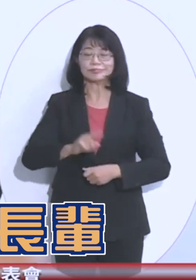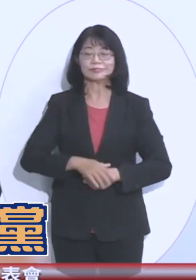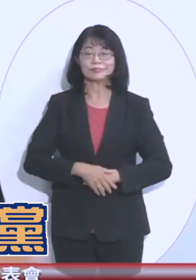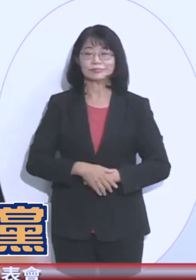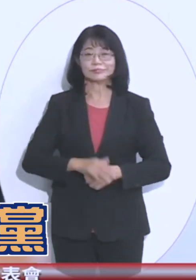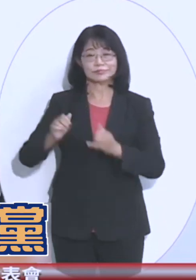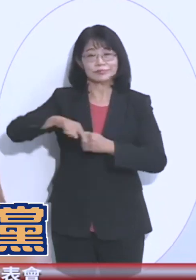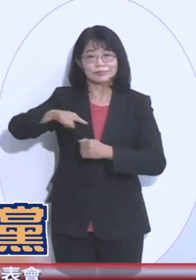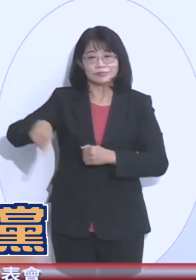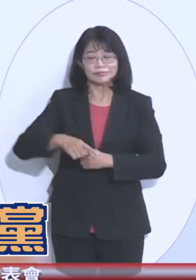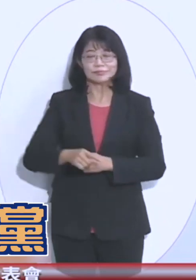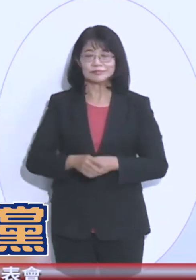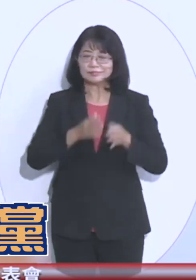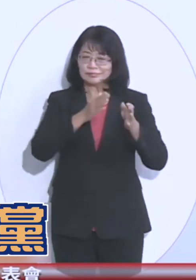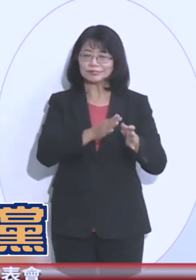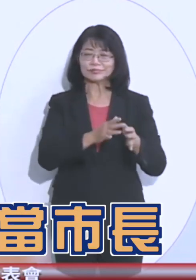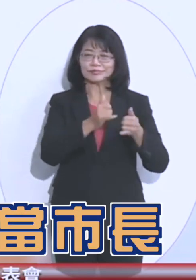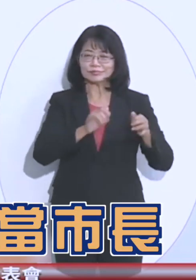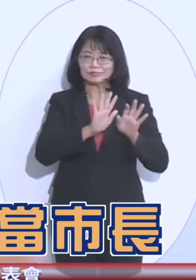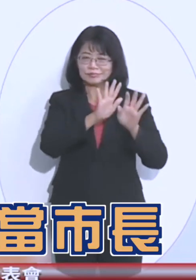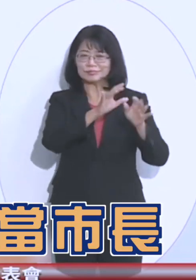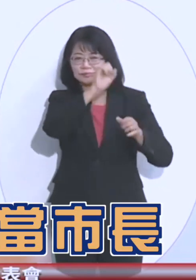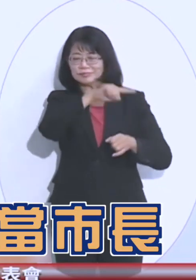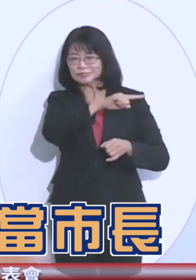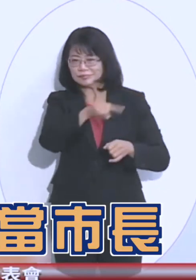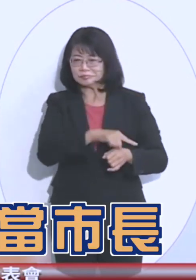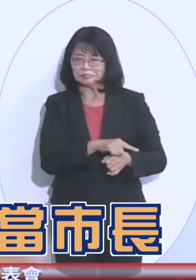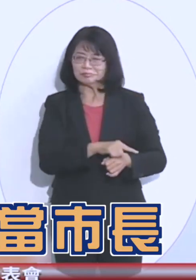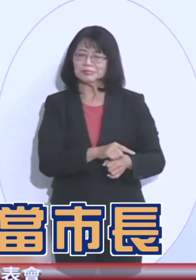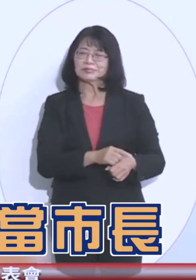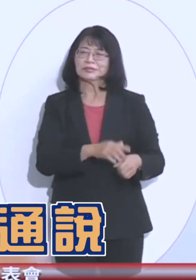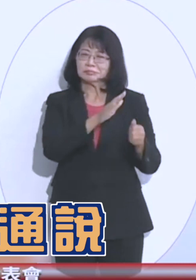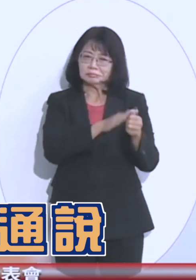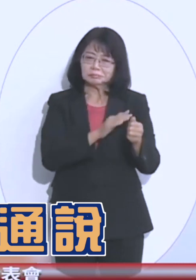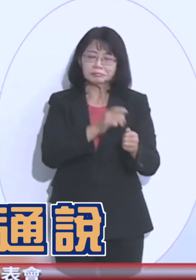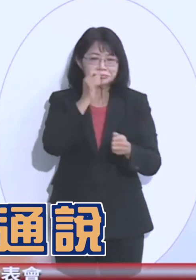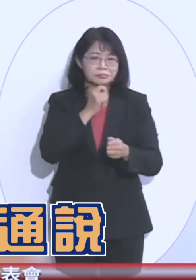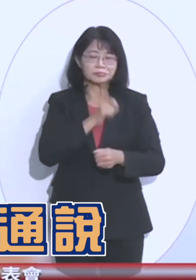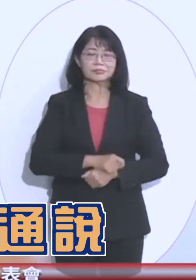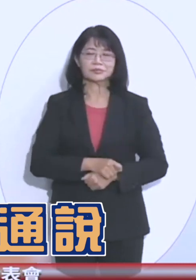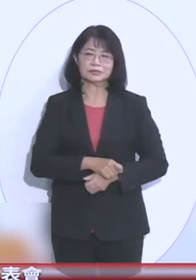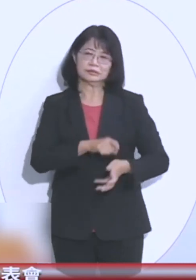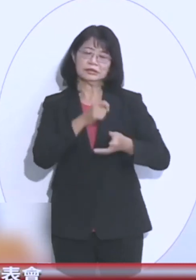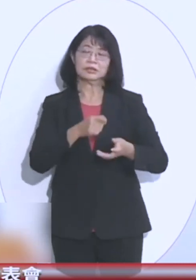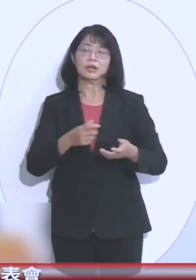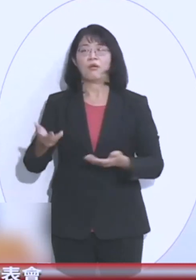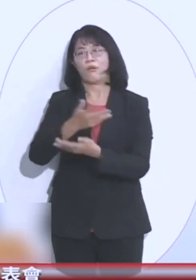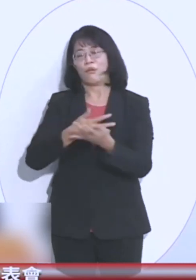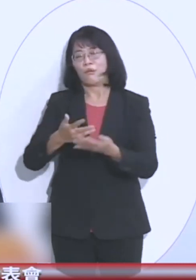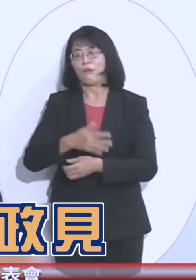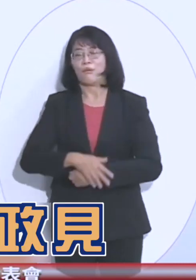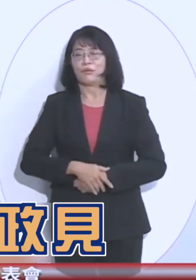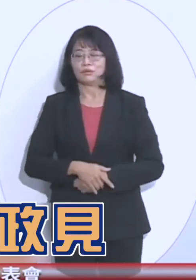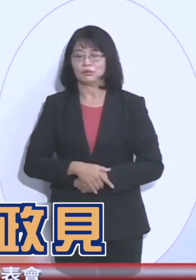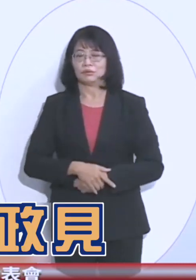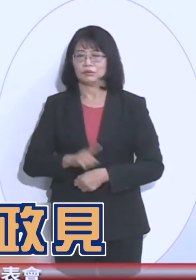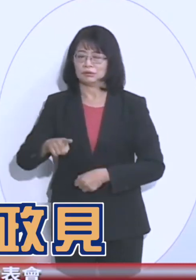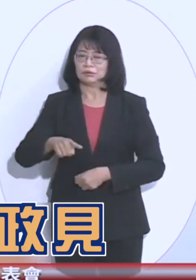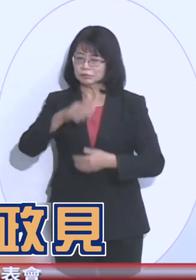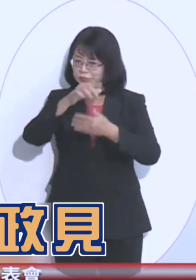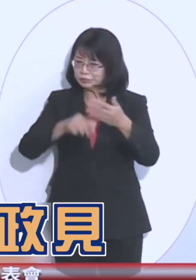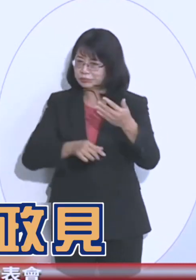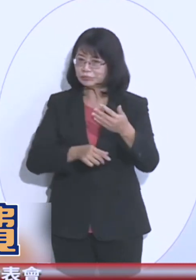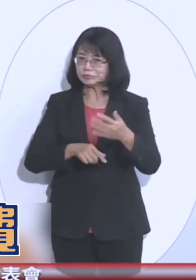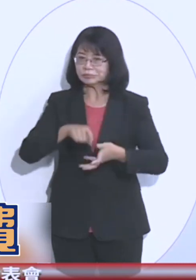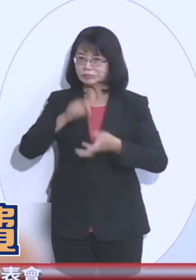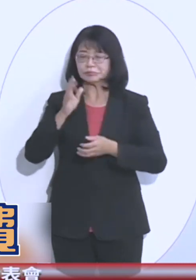代真侪疼惜民进党啊。就不甘民进党无做，所以因跟我沟通讲谅解啊，你开出来这证